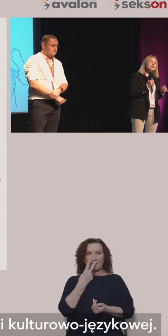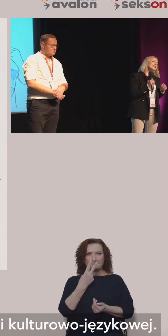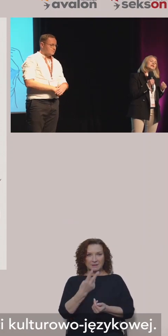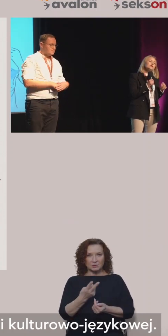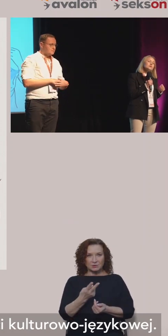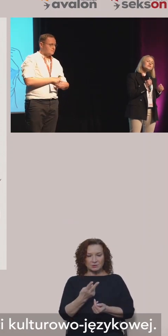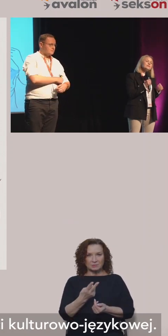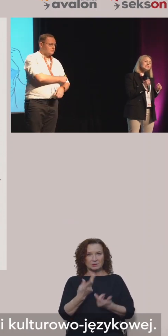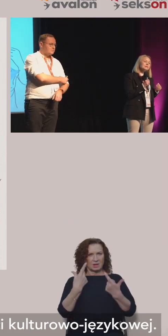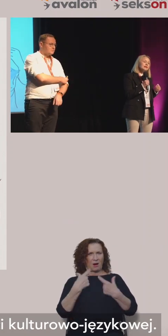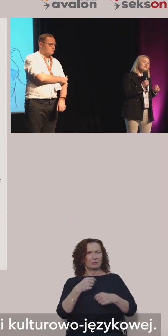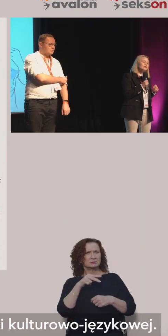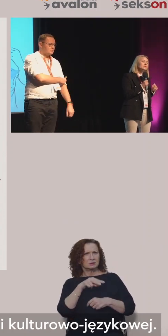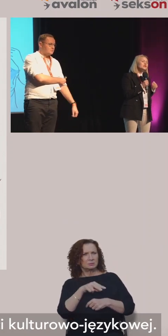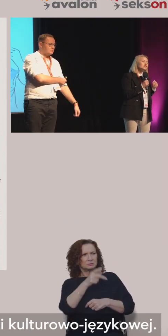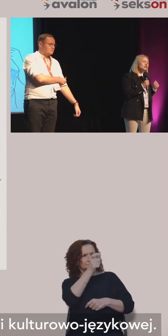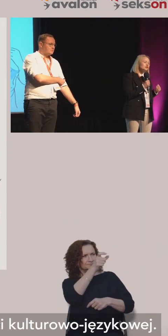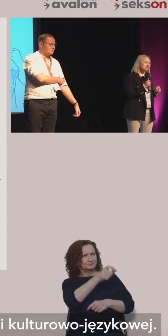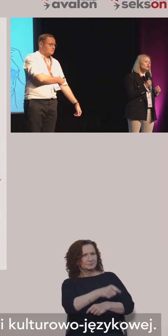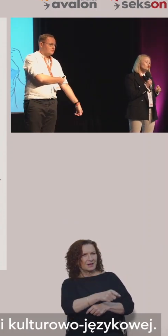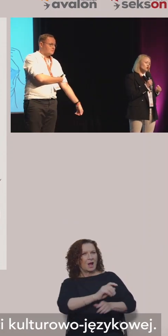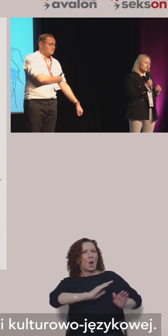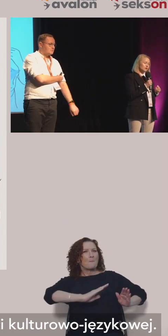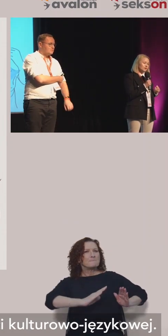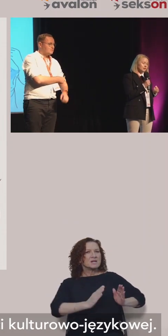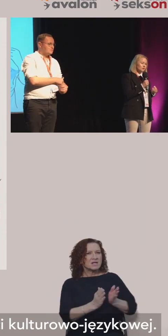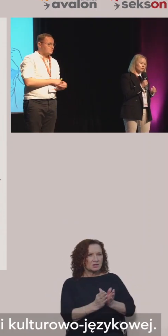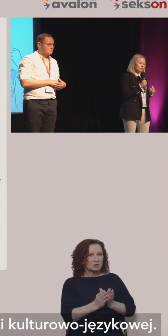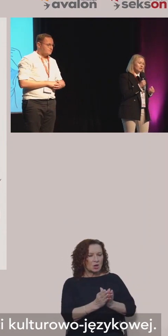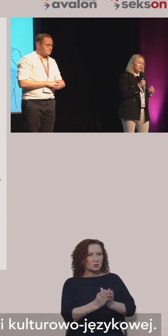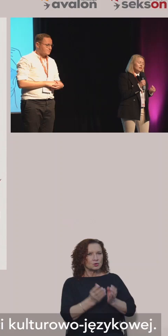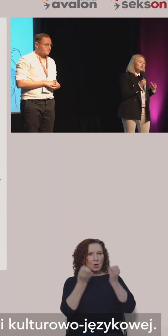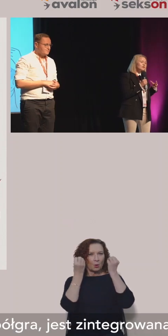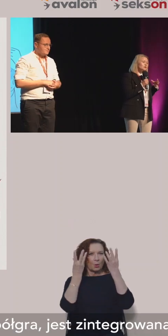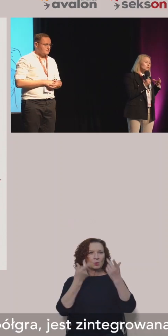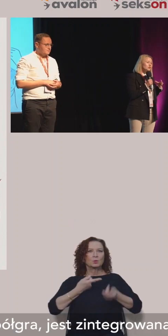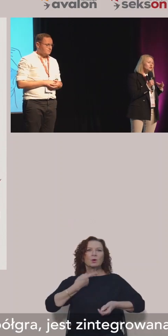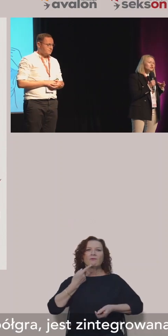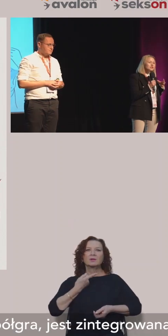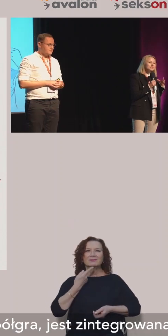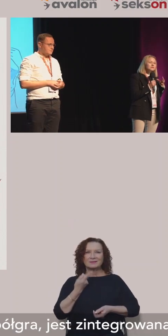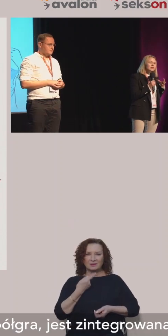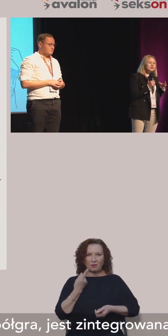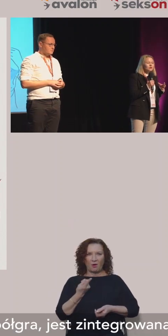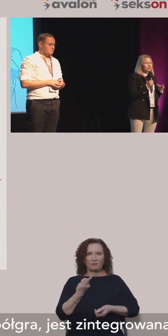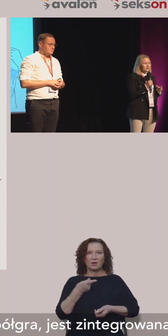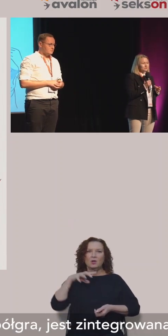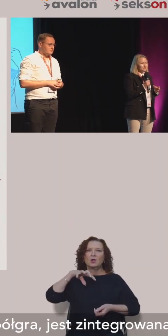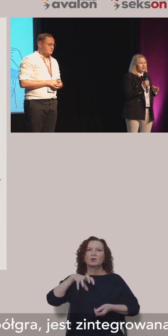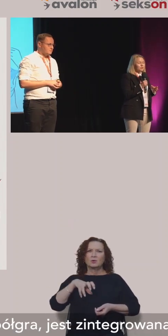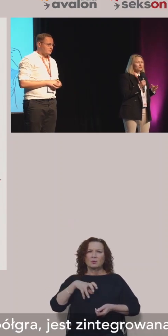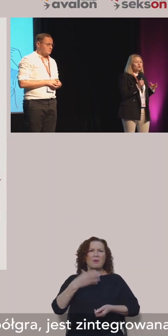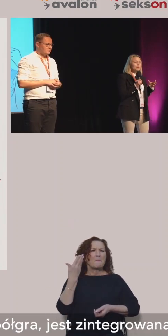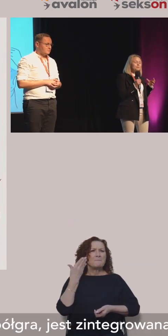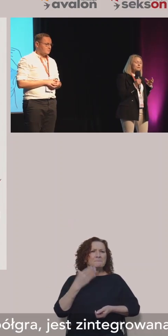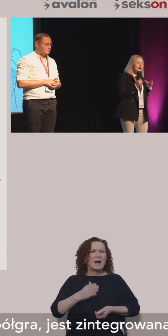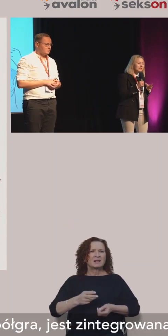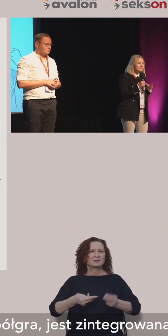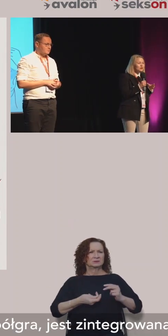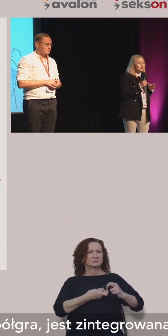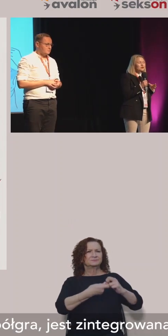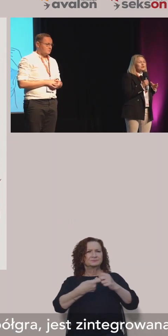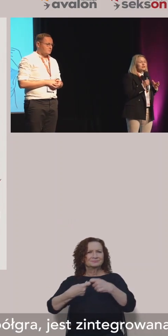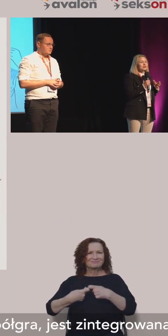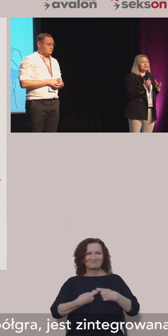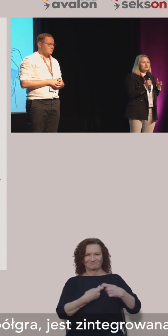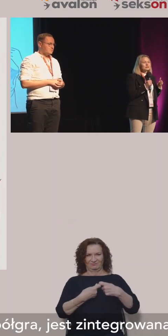patrzymy wtedy na te osoby z perspektywy mniejszości kulturowo-językowej. Jest to społeczność niezwykle kolektywna, która